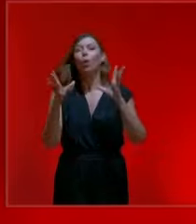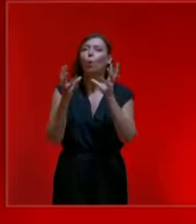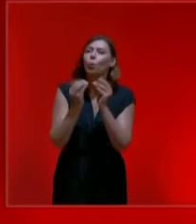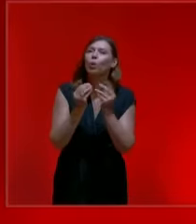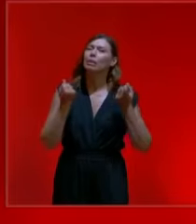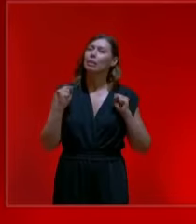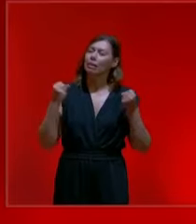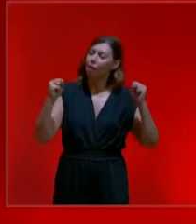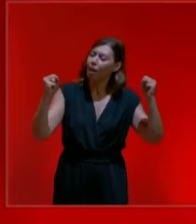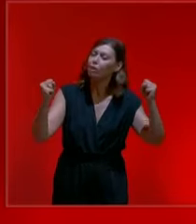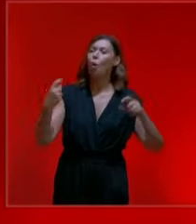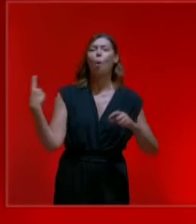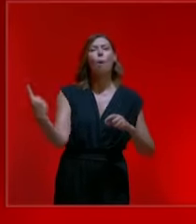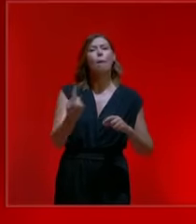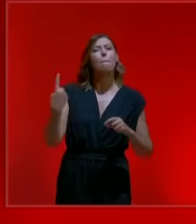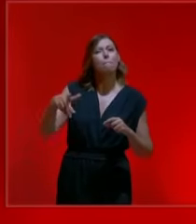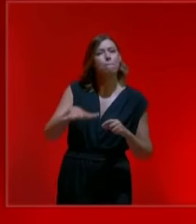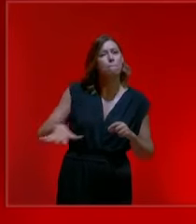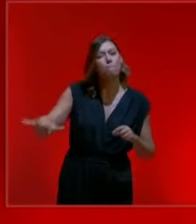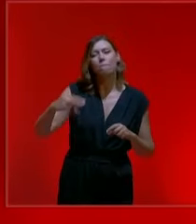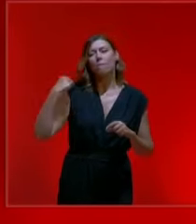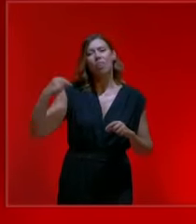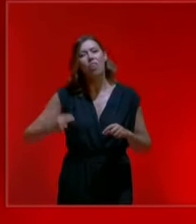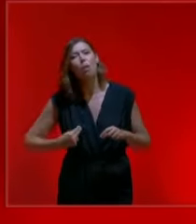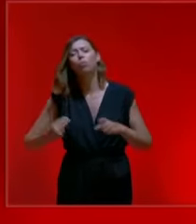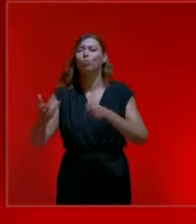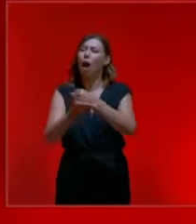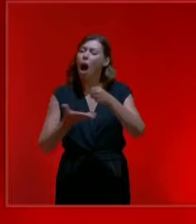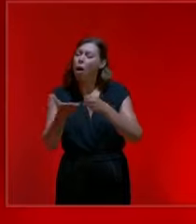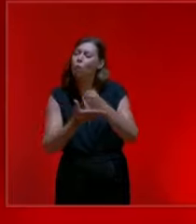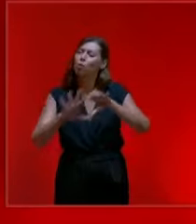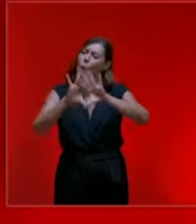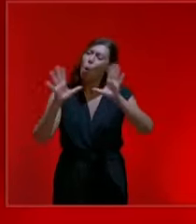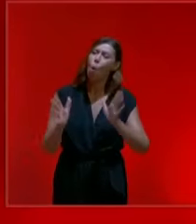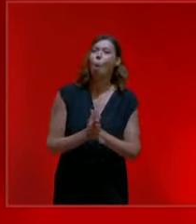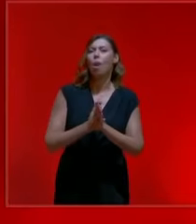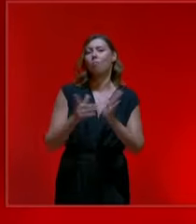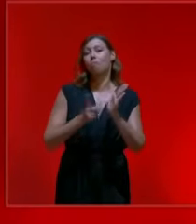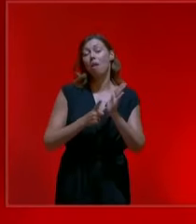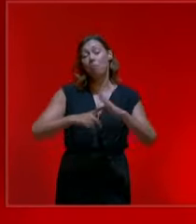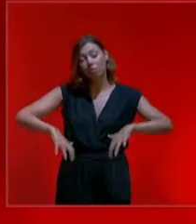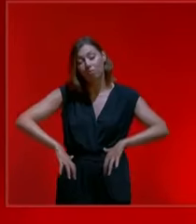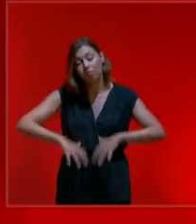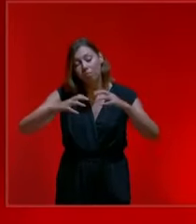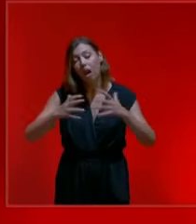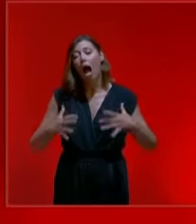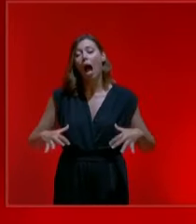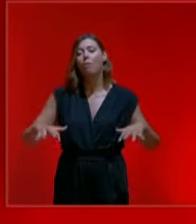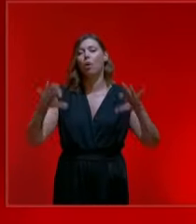μικρομεσαίες επιχειρήσεις και τον αγροτικό κόσμο. Συντρόφισσες και σύντροφοι,